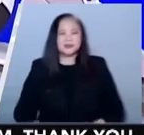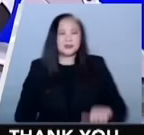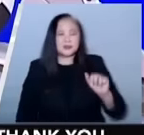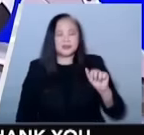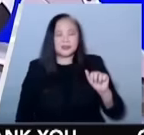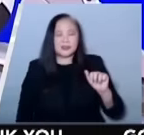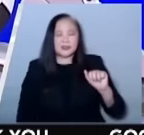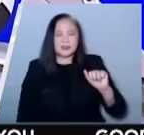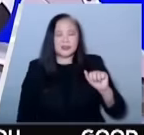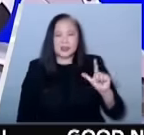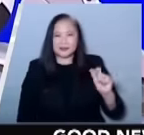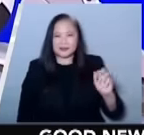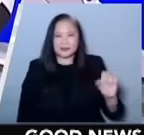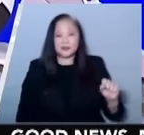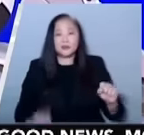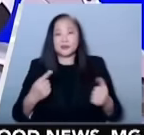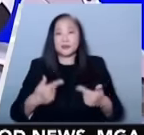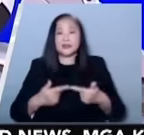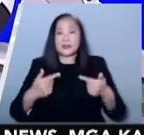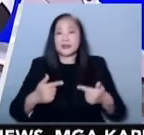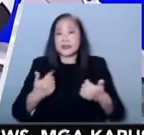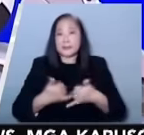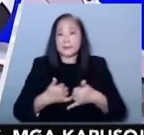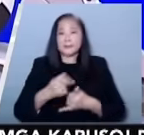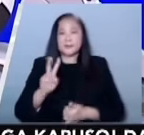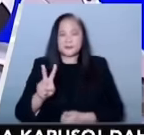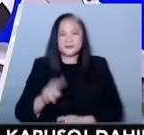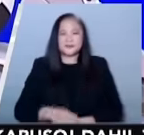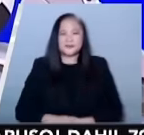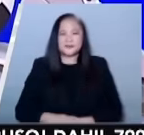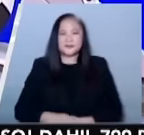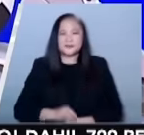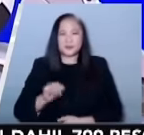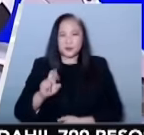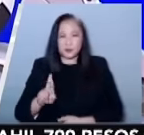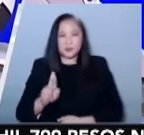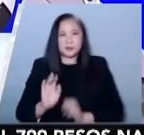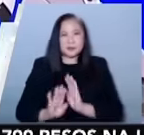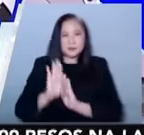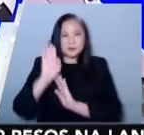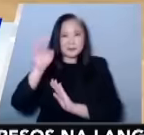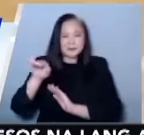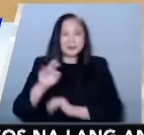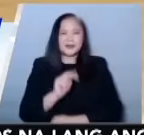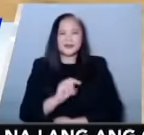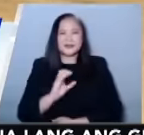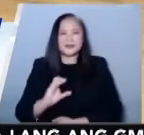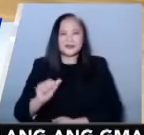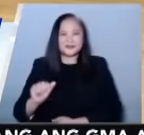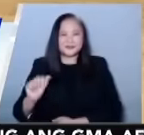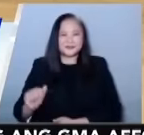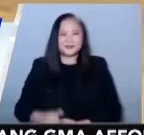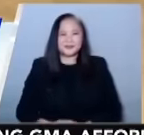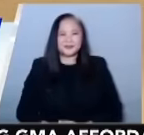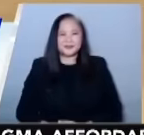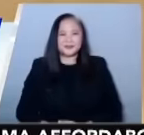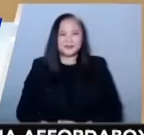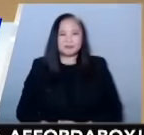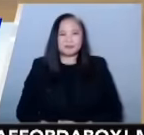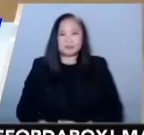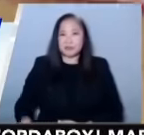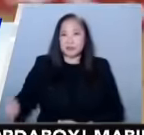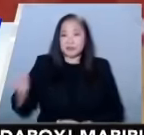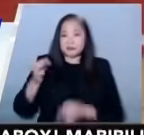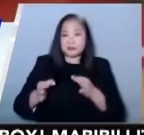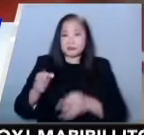ng NCAA Season 99 Juniors Basketball Tournament Finals. Sakaling manalo ang Squires, sila na ay tatanghal na